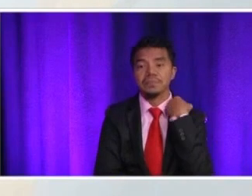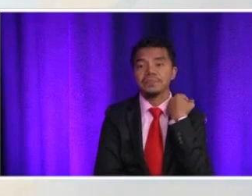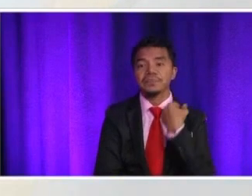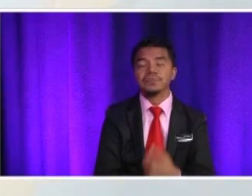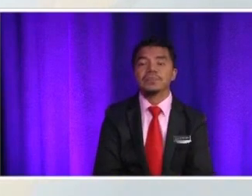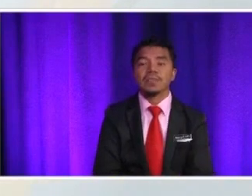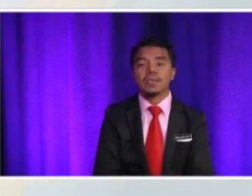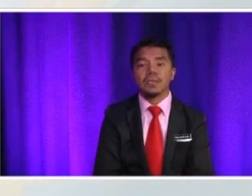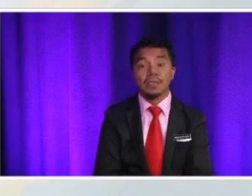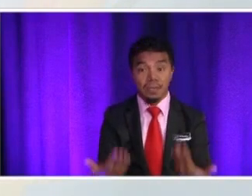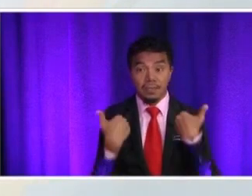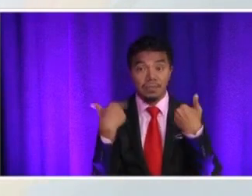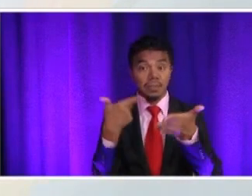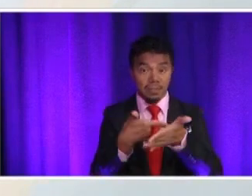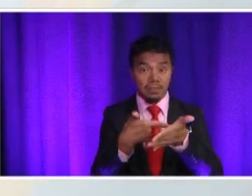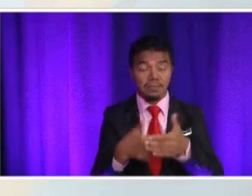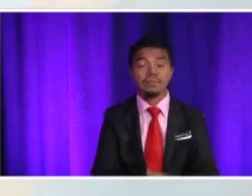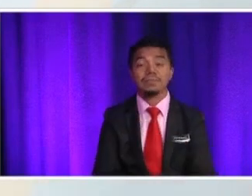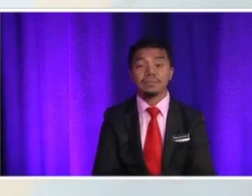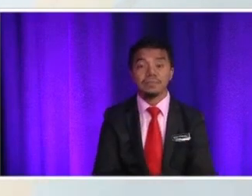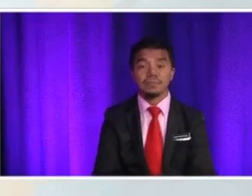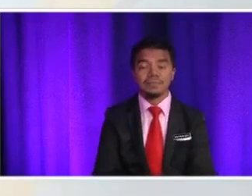tak elemen pemasaran yang dekat sini?